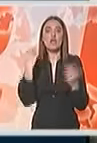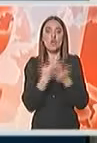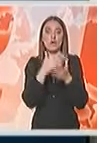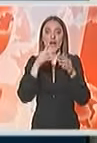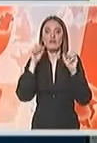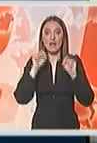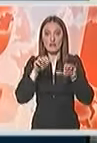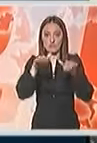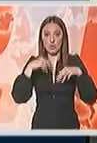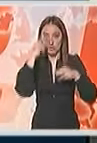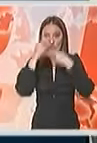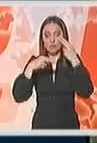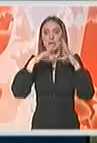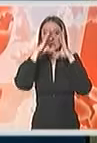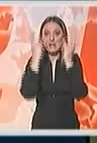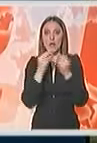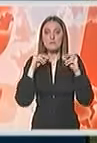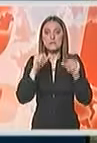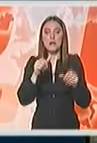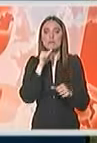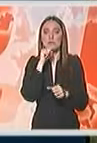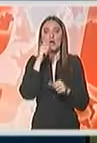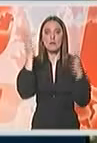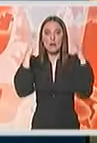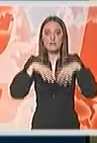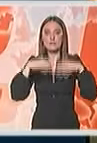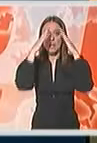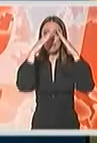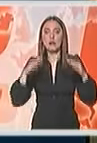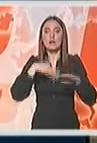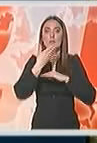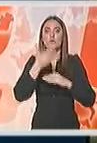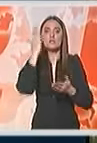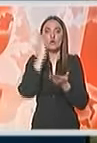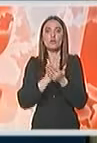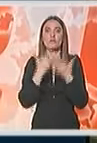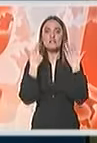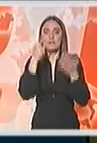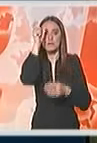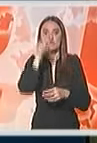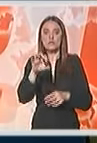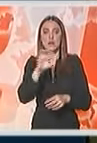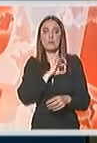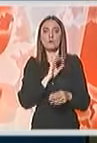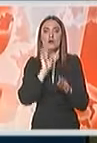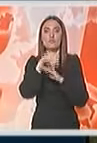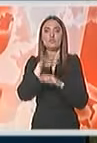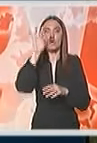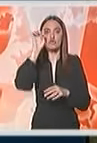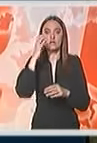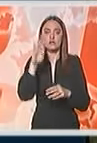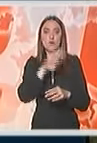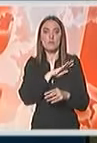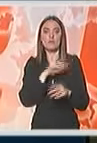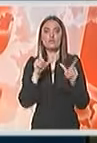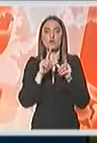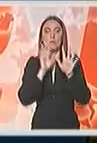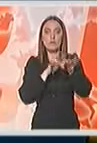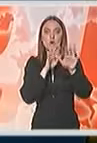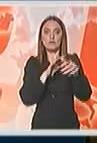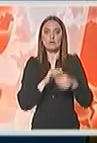preuzela kontrolu nad gotovo čitavom zemljom i raspustila parlament nakon što je gotovo 70 osoba poginulo, a više od 400 povređeno u